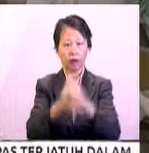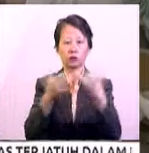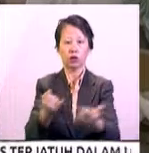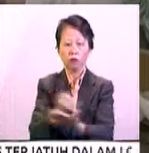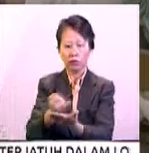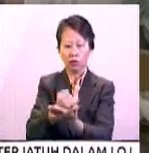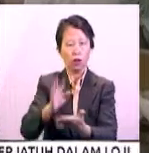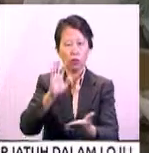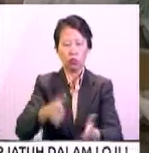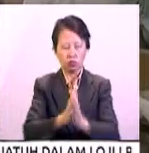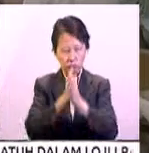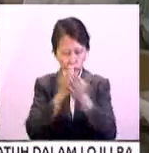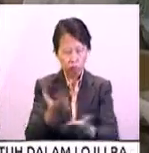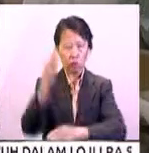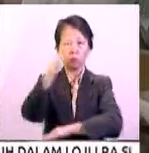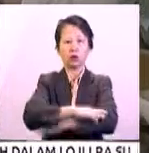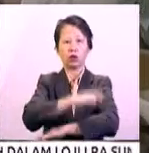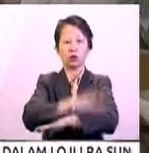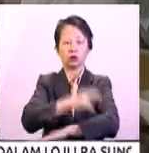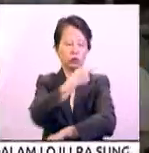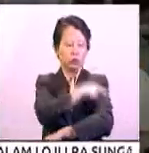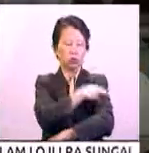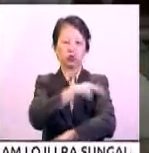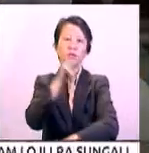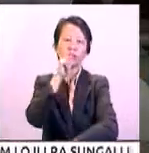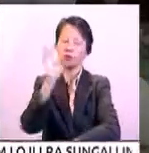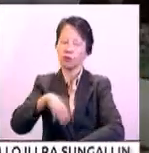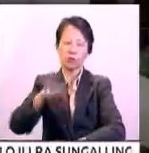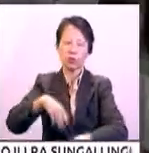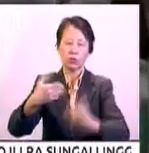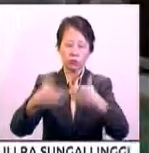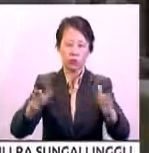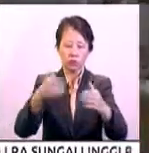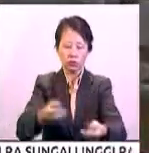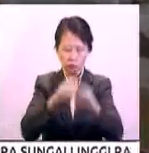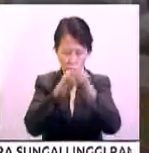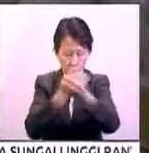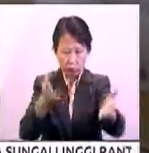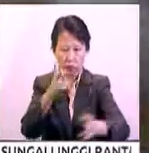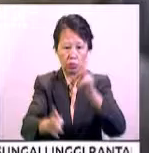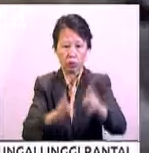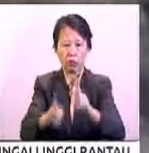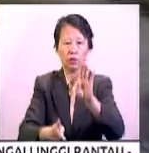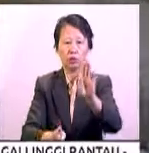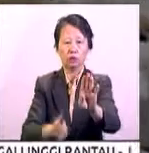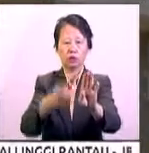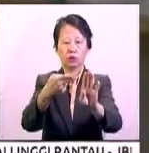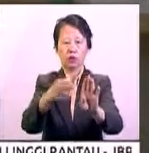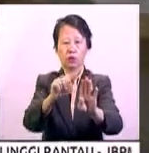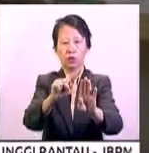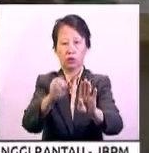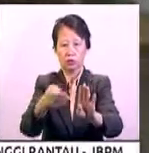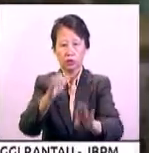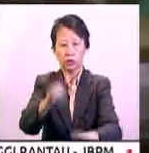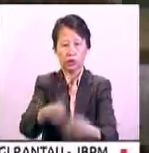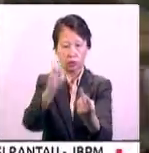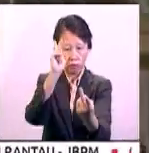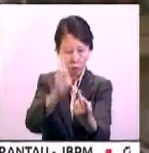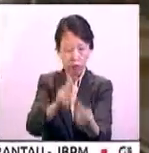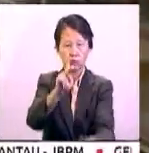belum membuka mana-mana kaunter di hospital di Kedah bagi memberikan maklumat kepada penerima BSH yang layak.